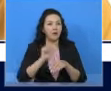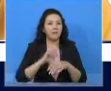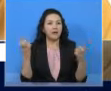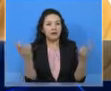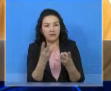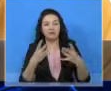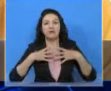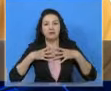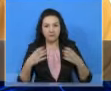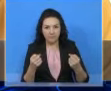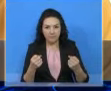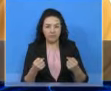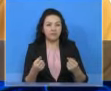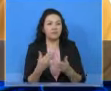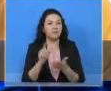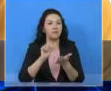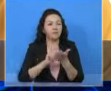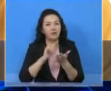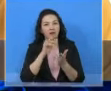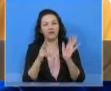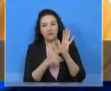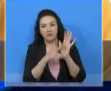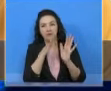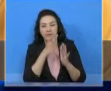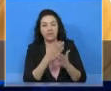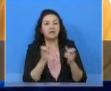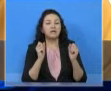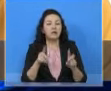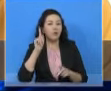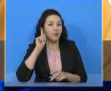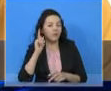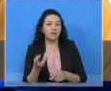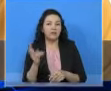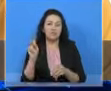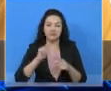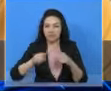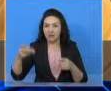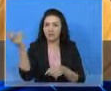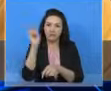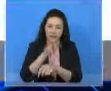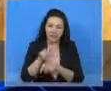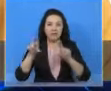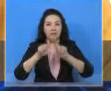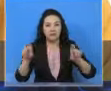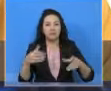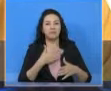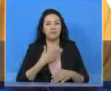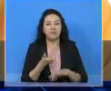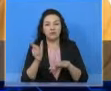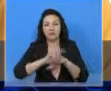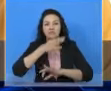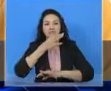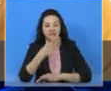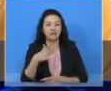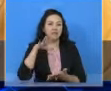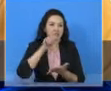надо здоровье, уже на пенсии 8 лет. Как услышала, и сразу пришла сюда, в этот центр. Мне очень нравится